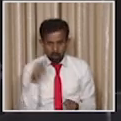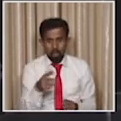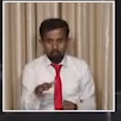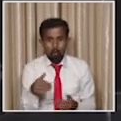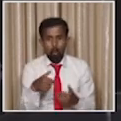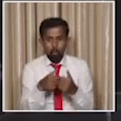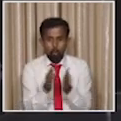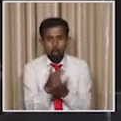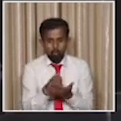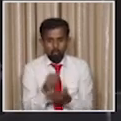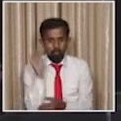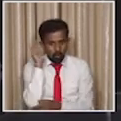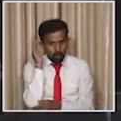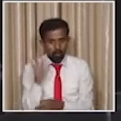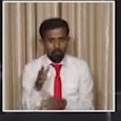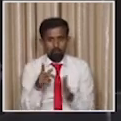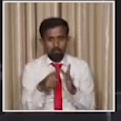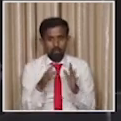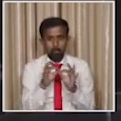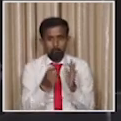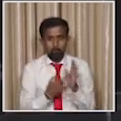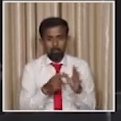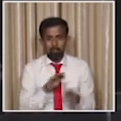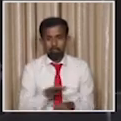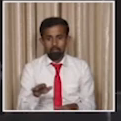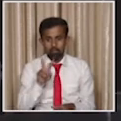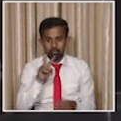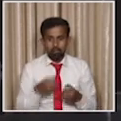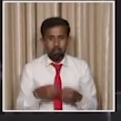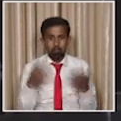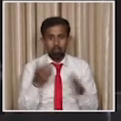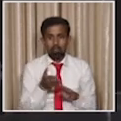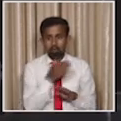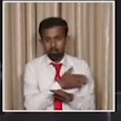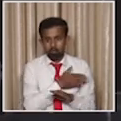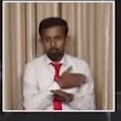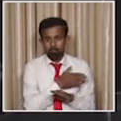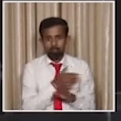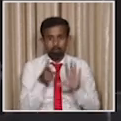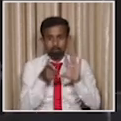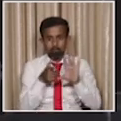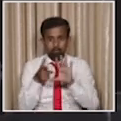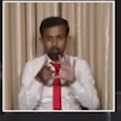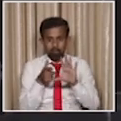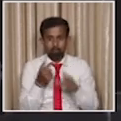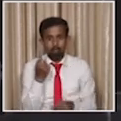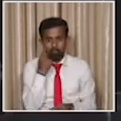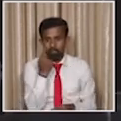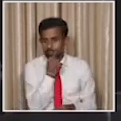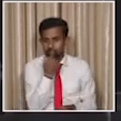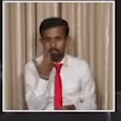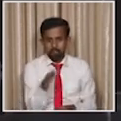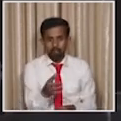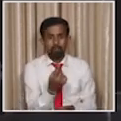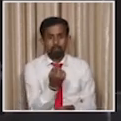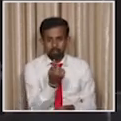හිටියා. එතකොට අර ඉබ්‍රහීම්ගේ දරුවෝ දෙන්න සුයිසයිඩ් වෙන්න කලින් කරපු වීඩියෝ එක අපි දැක්කා. ඒකේ